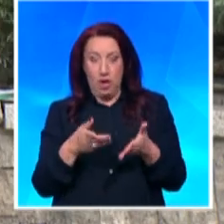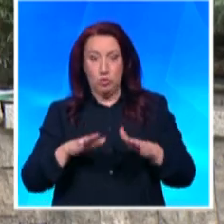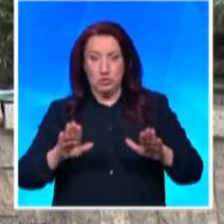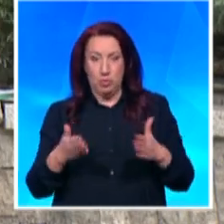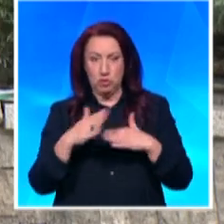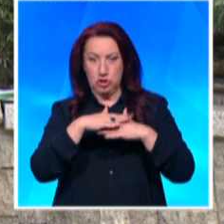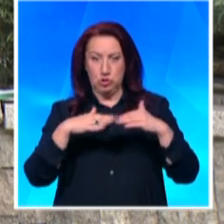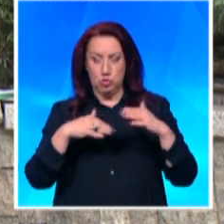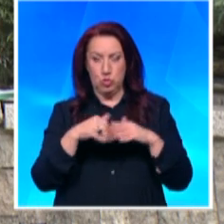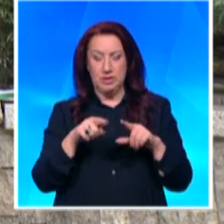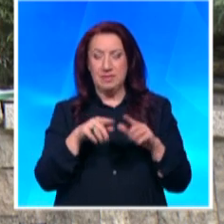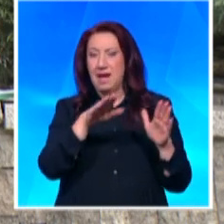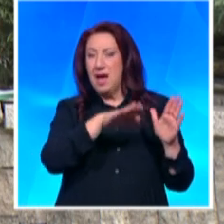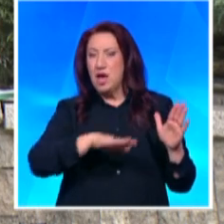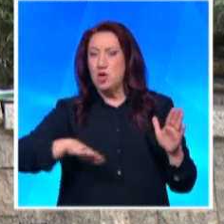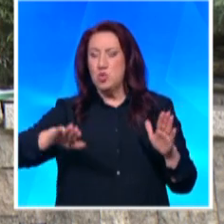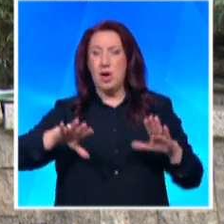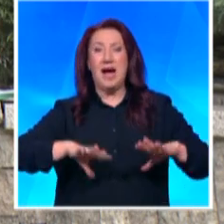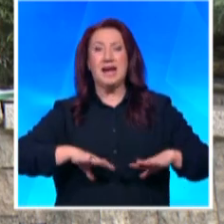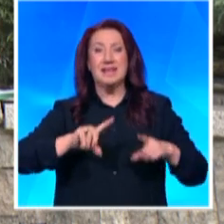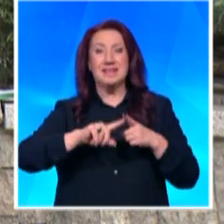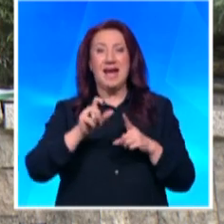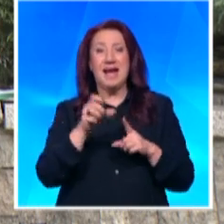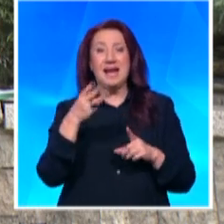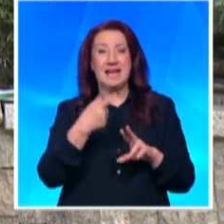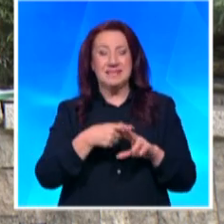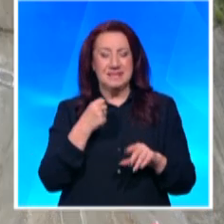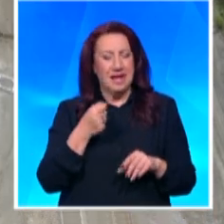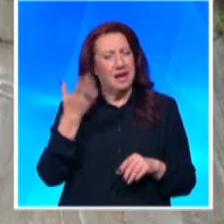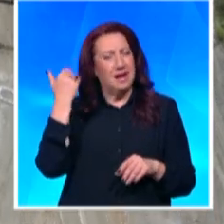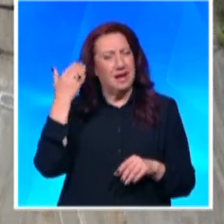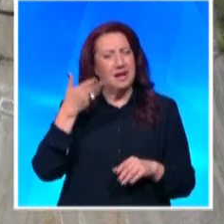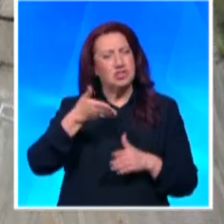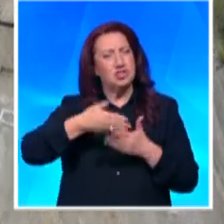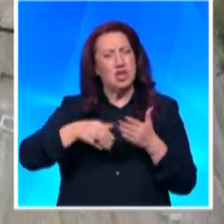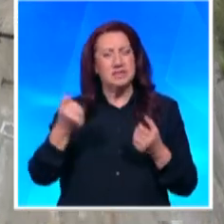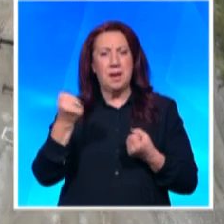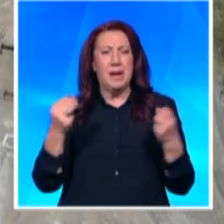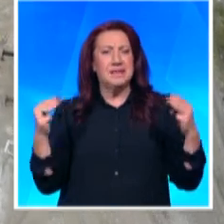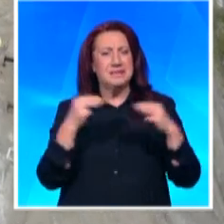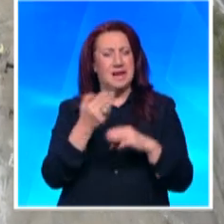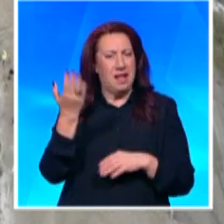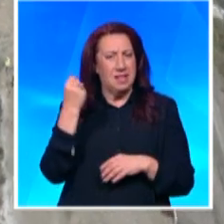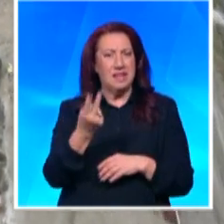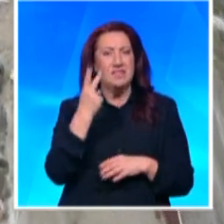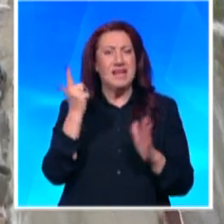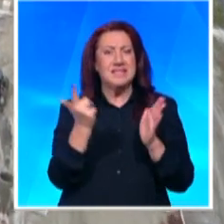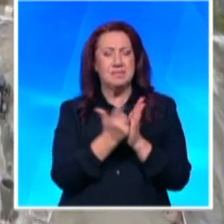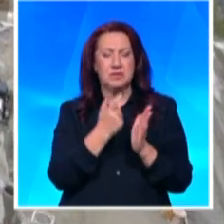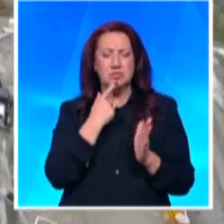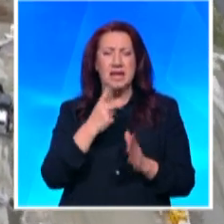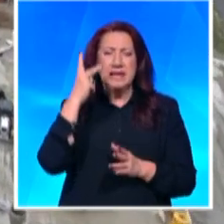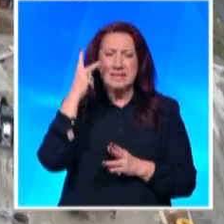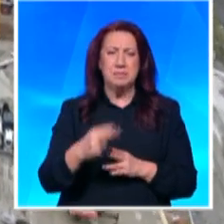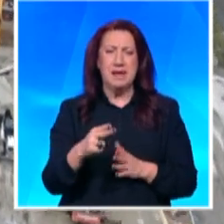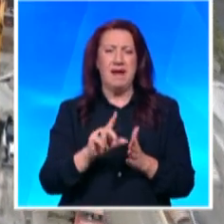на юг от Кресна като част от онази магистрала, която я решиха 2017 година, да го спрат веднага. Това предопределя, че ще се строи по